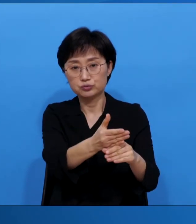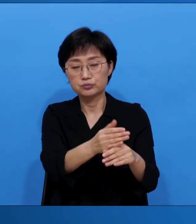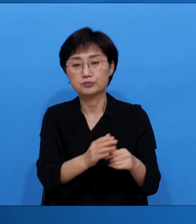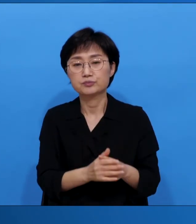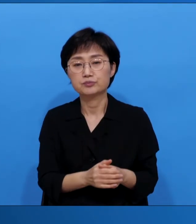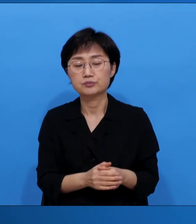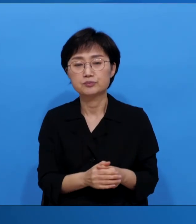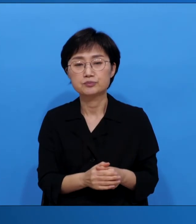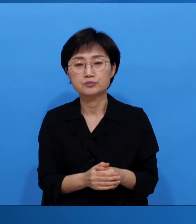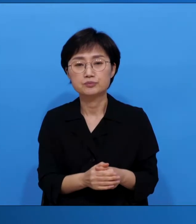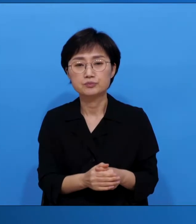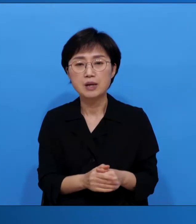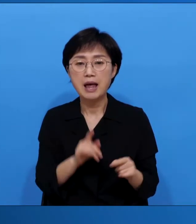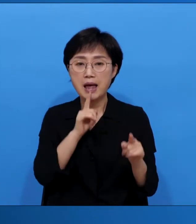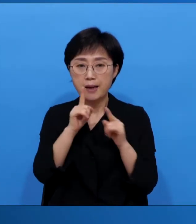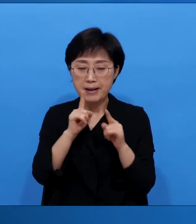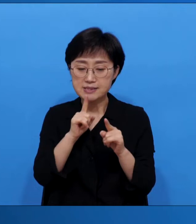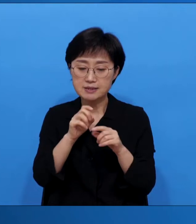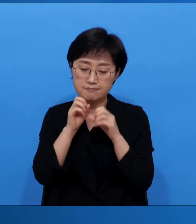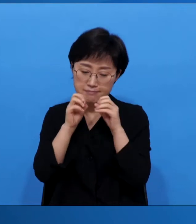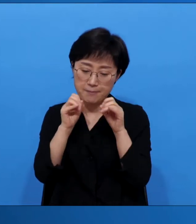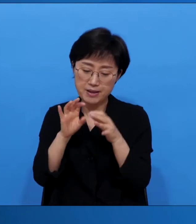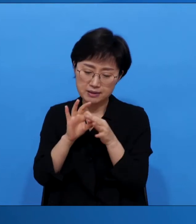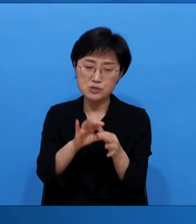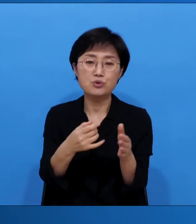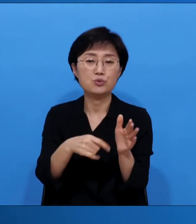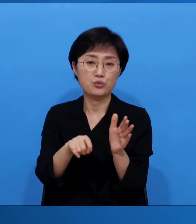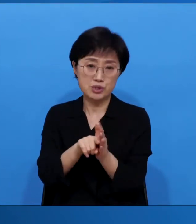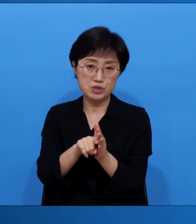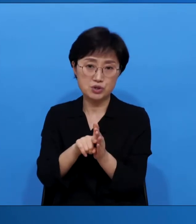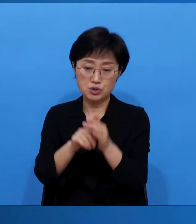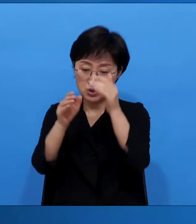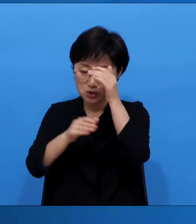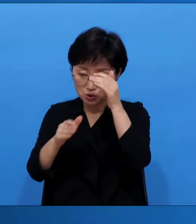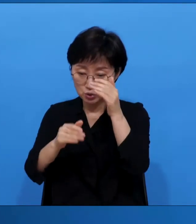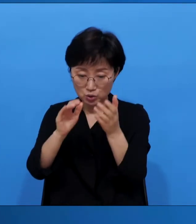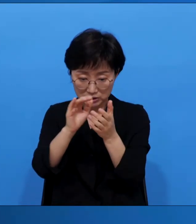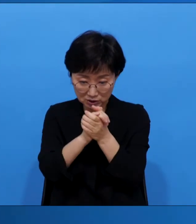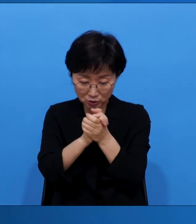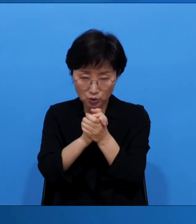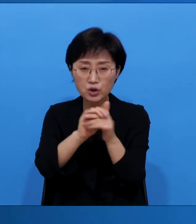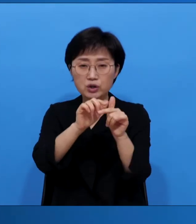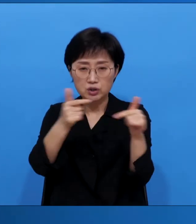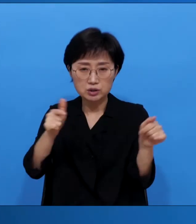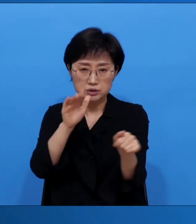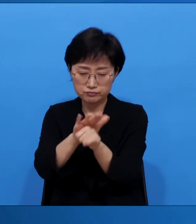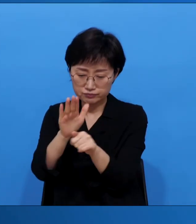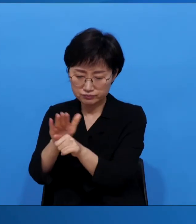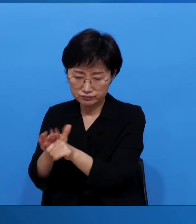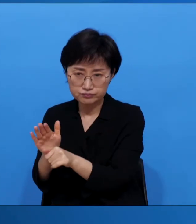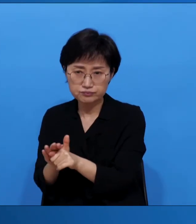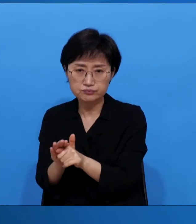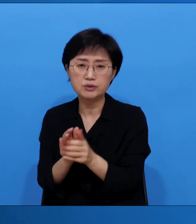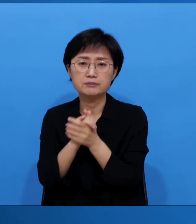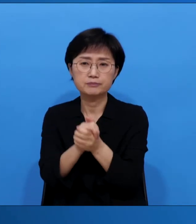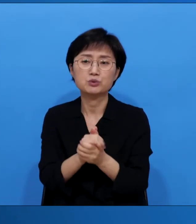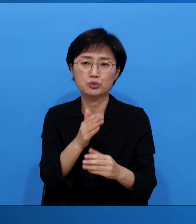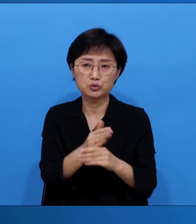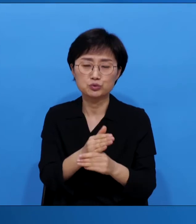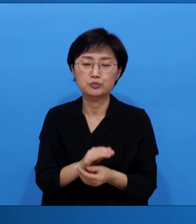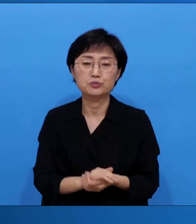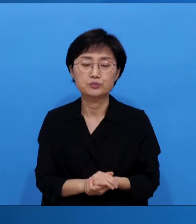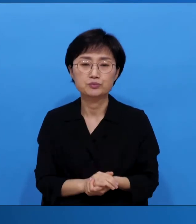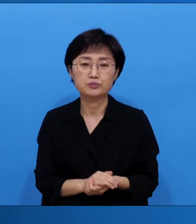사역하고 계시며 말씀 운동을 지속할 수 있도록 성도들의 정시기도, 무시기도, 집중기도 체질화를 두고 기도하고